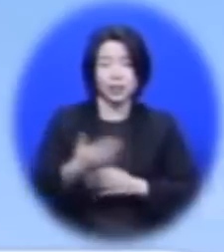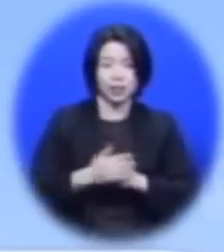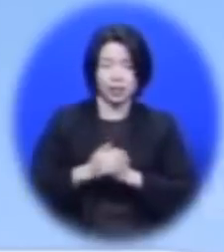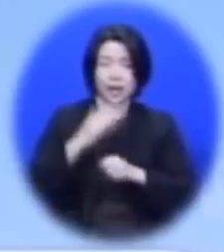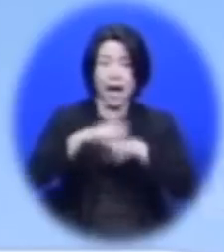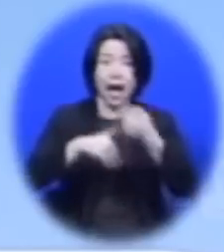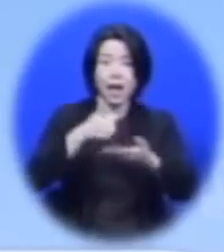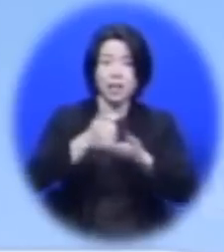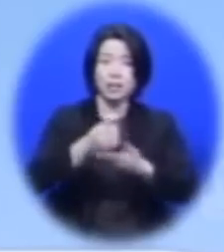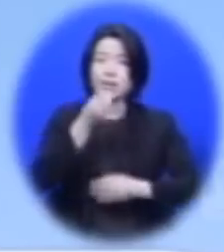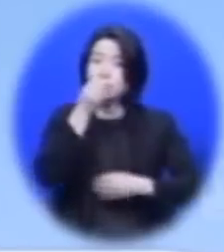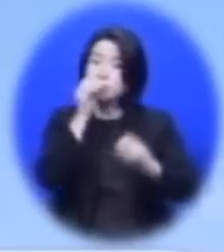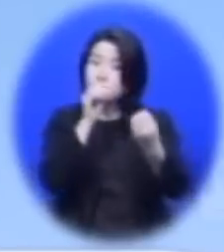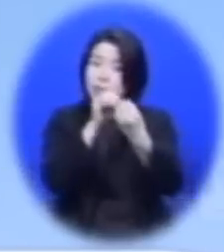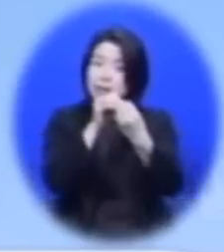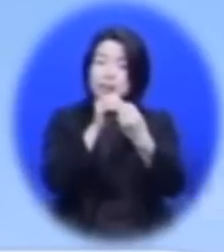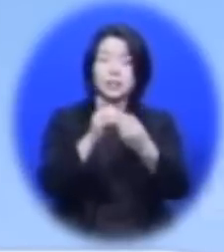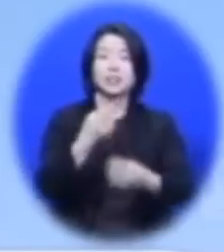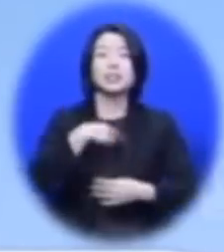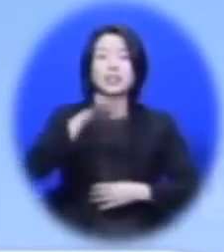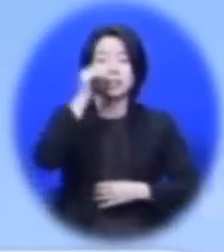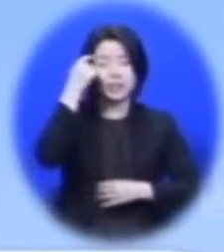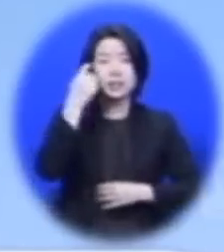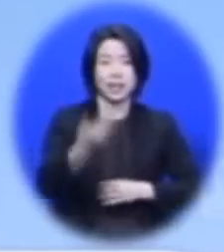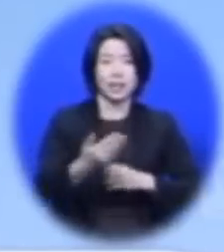하나님과 입맞춤을 해보셨냐는 거예요.